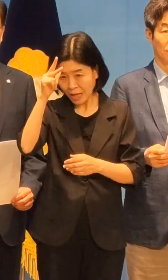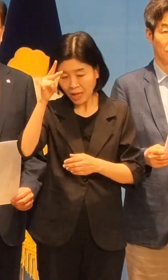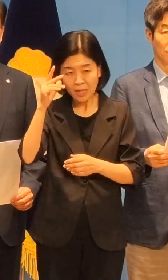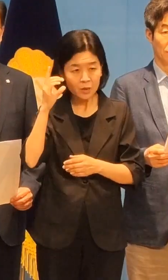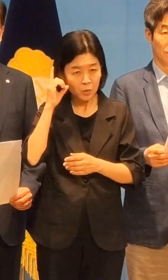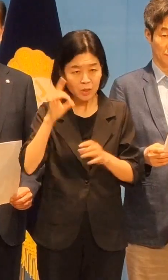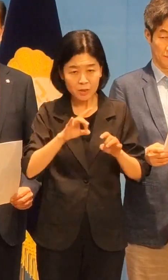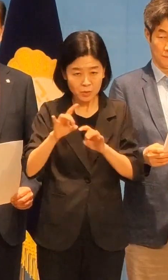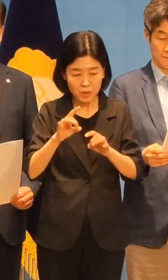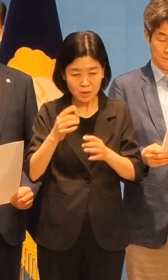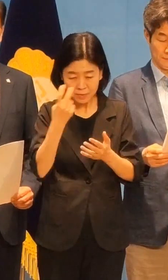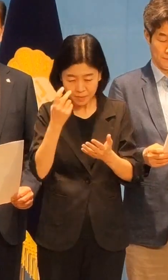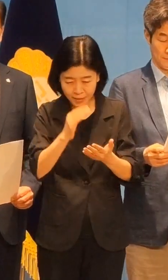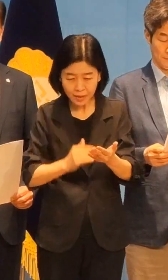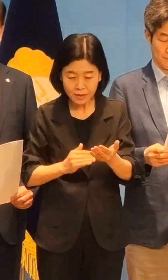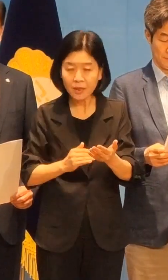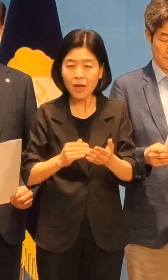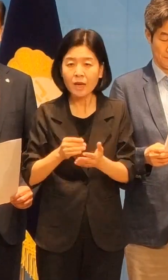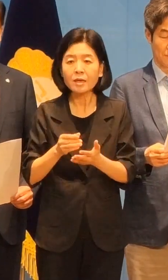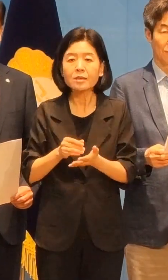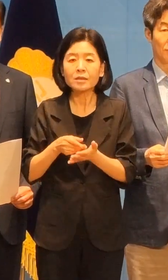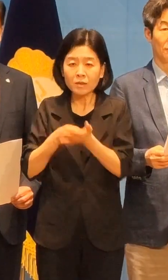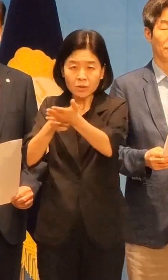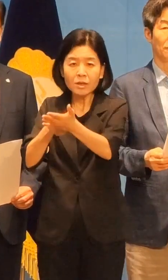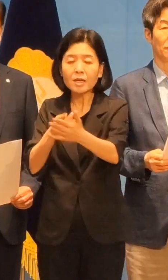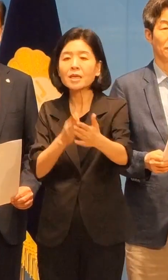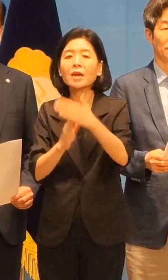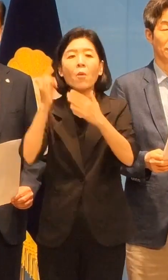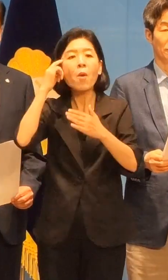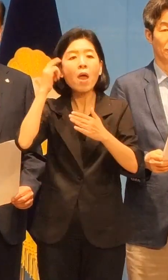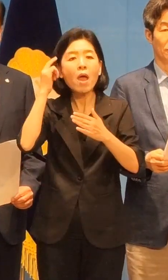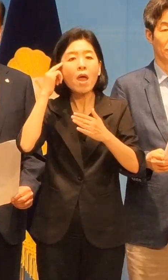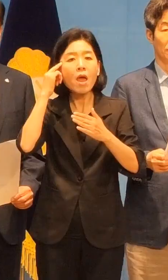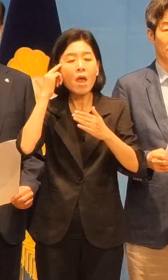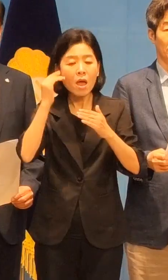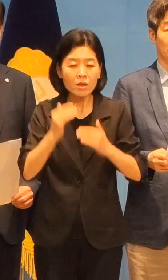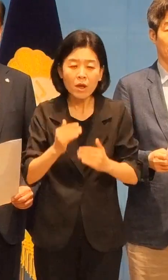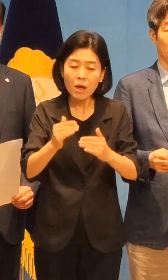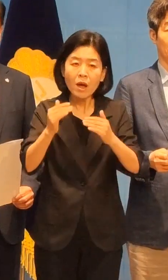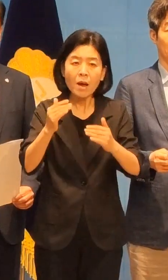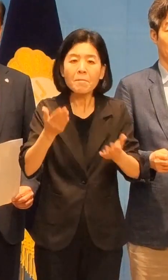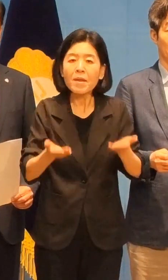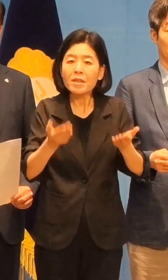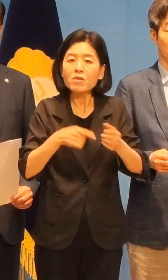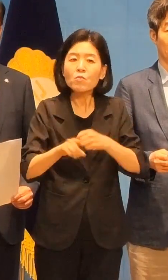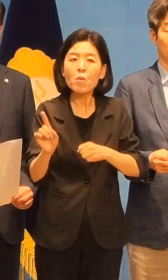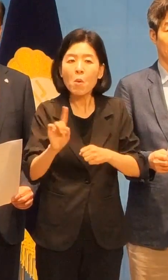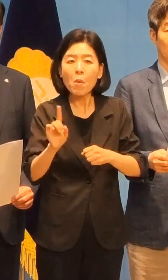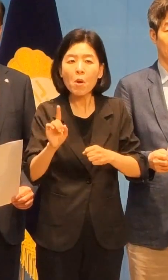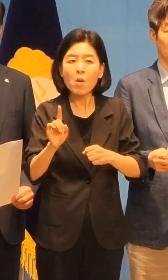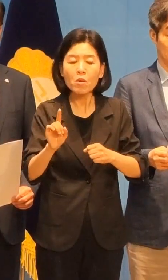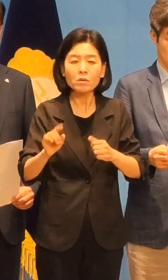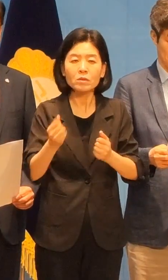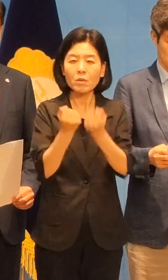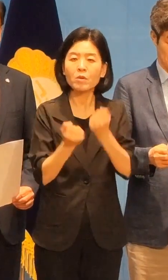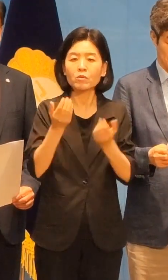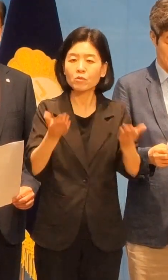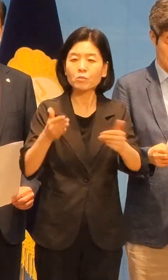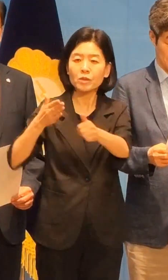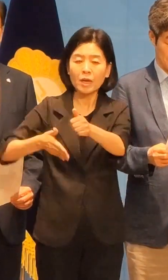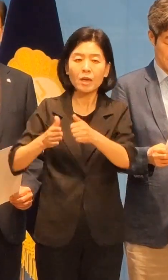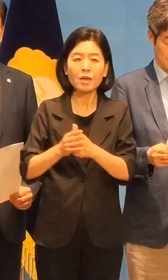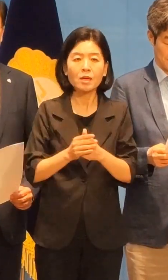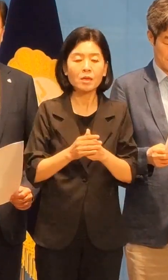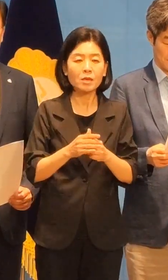통신영장을 기각했는지 그 경위와 판단 근거를 국민께 분명하게 설명해야 합니다. 최영중